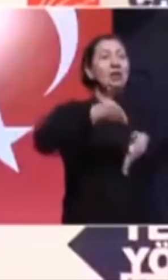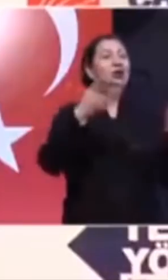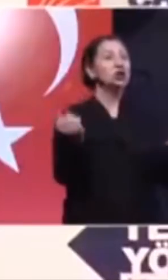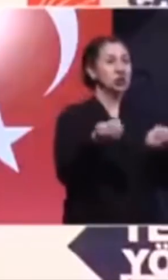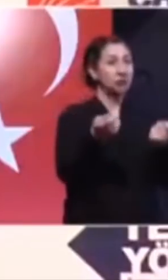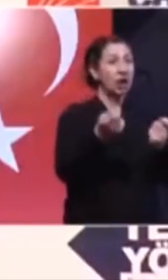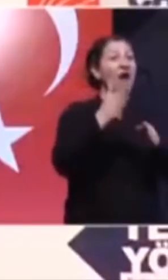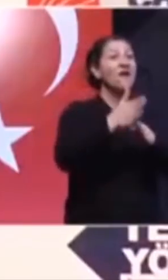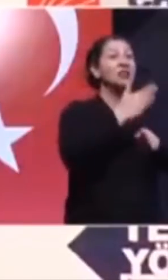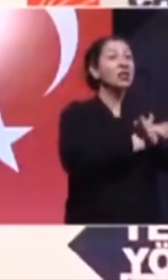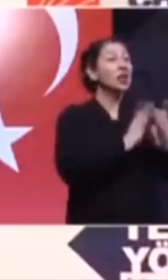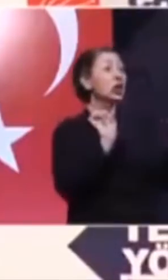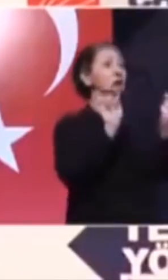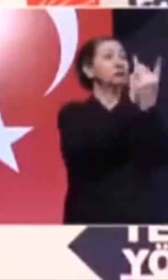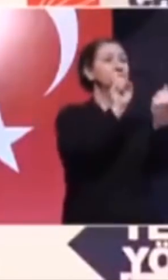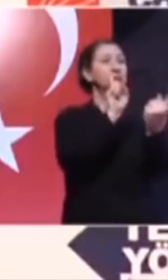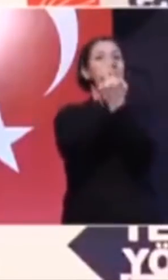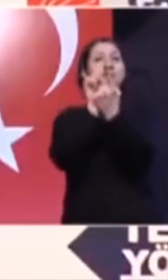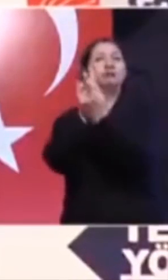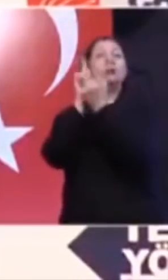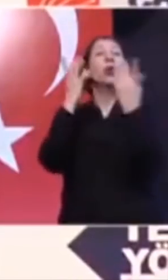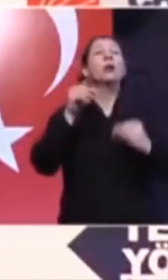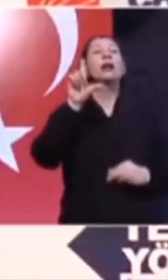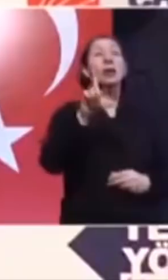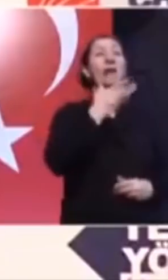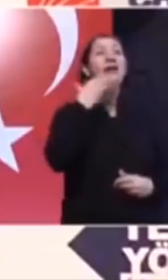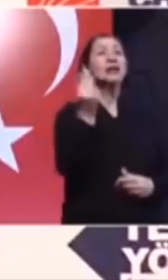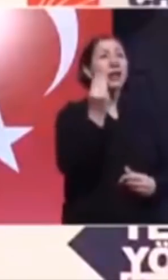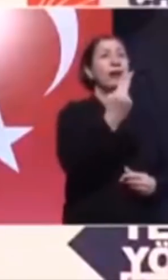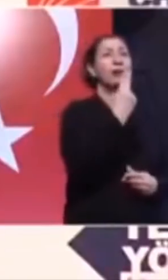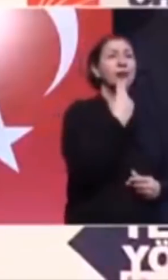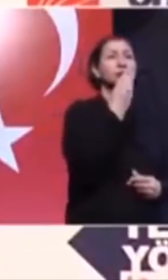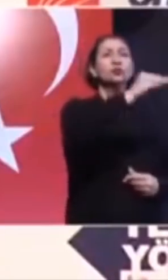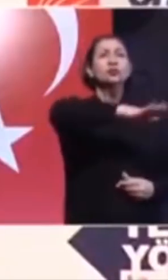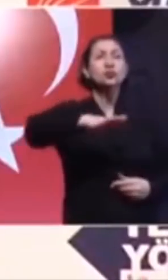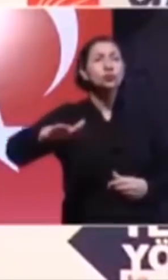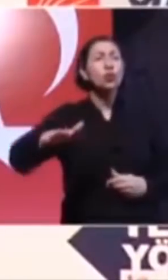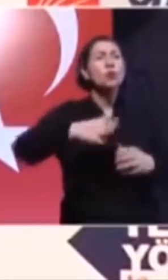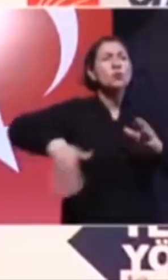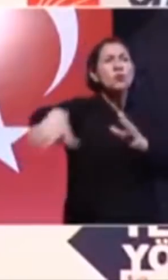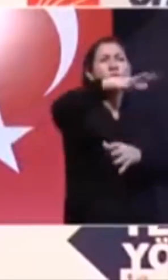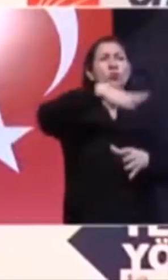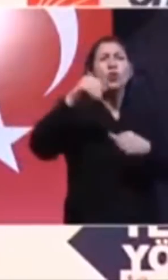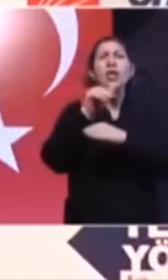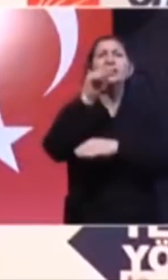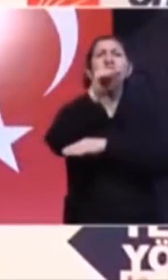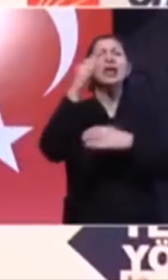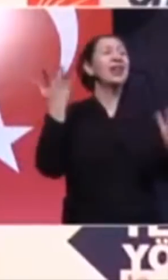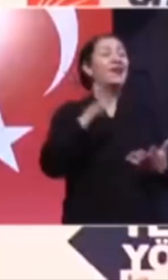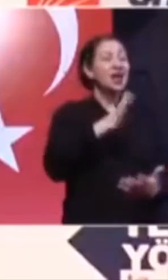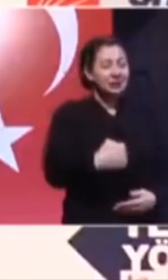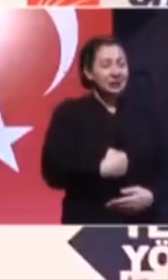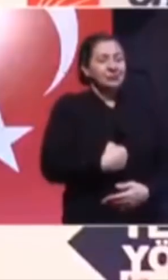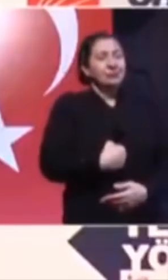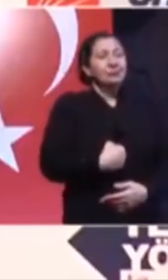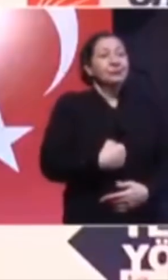çalışmak, vatandaşla buluşmak demektir. Gençleri, kadınları, çocukları, bütün yaşayanları